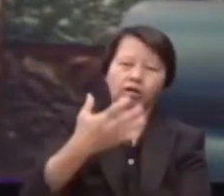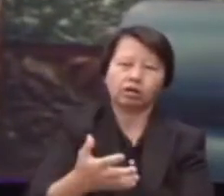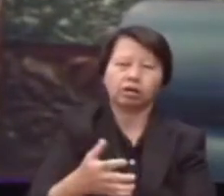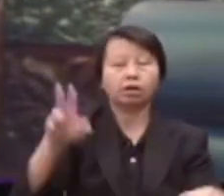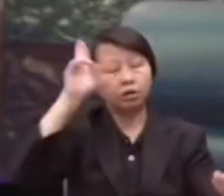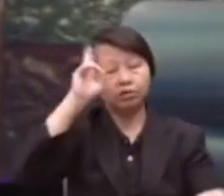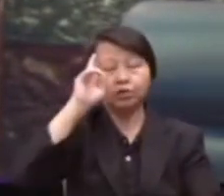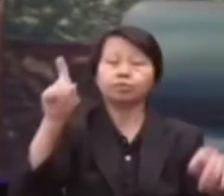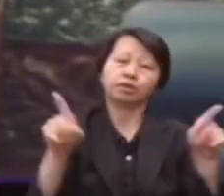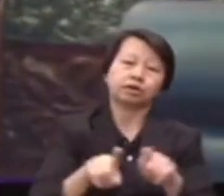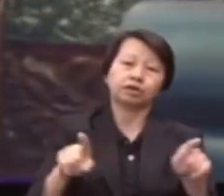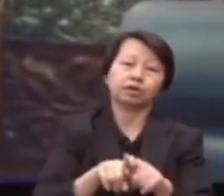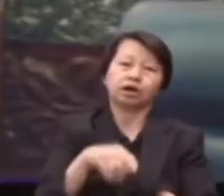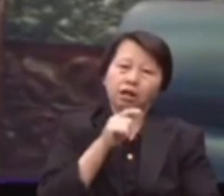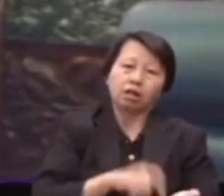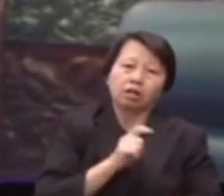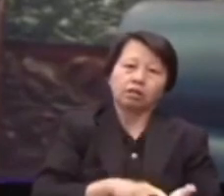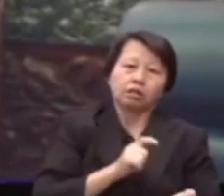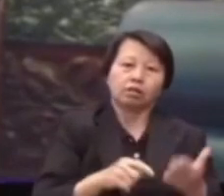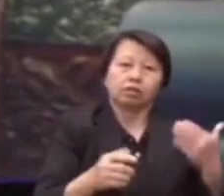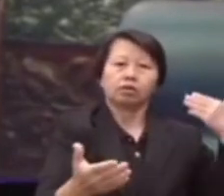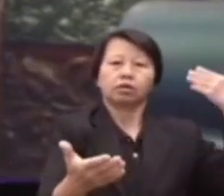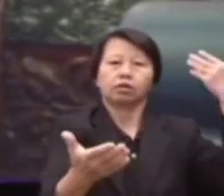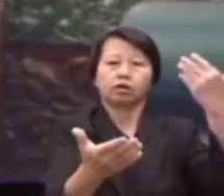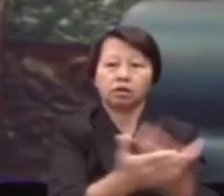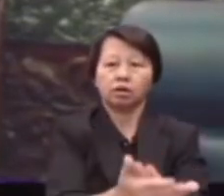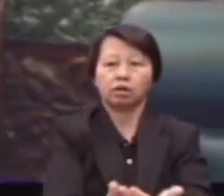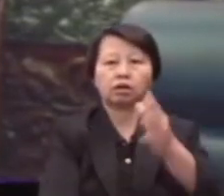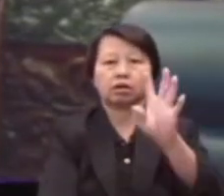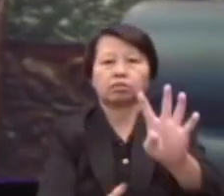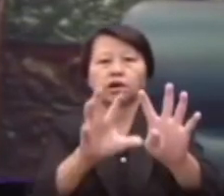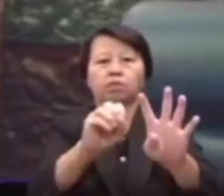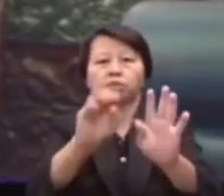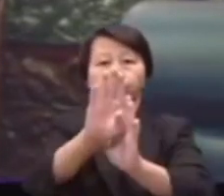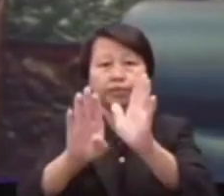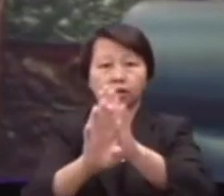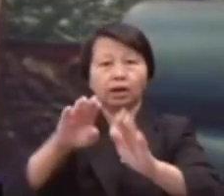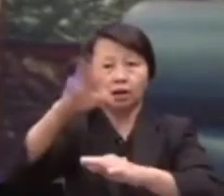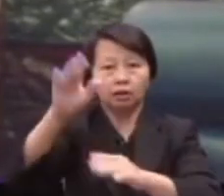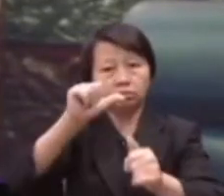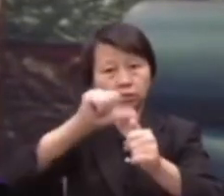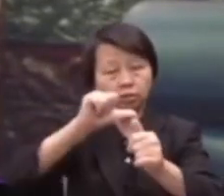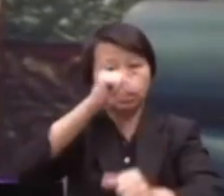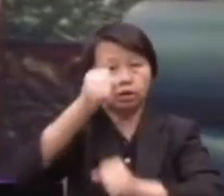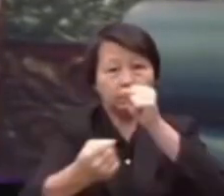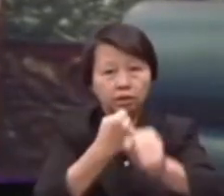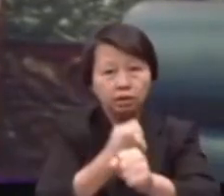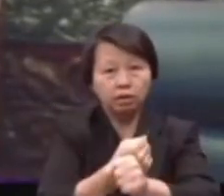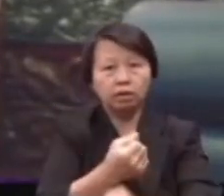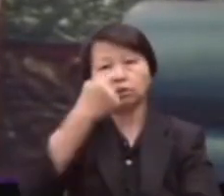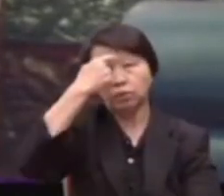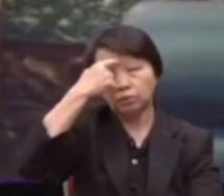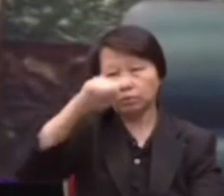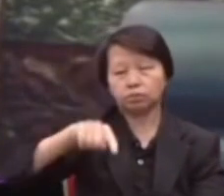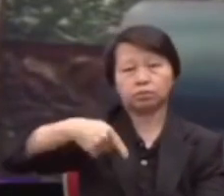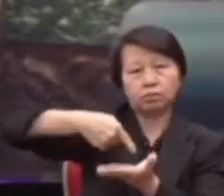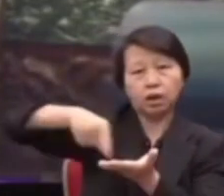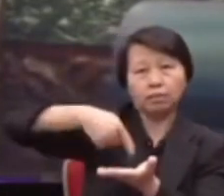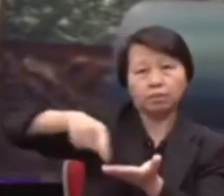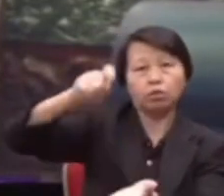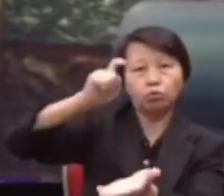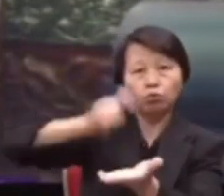kami mewarisi, sehingga 40 bilion lebih setiap tahun adalah semata-mata untuk